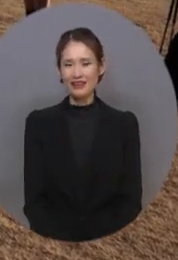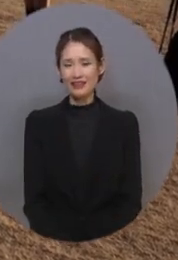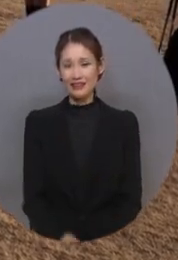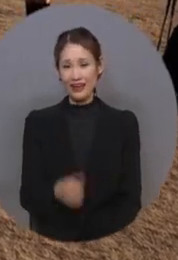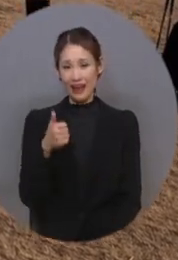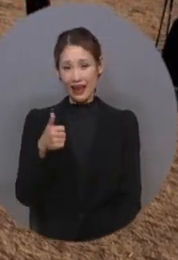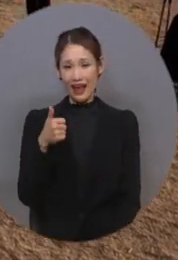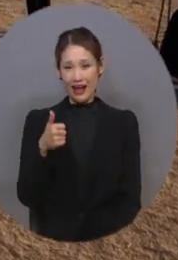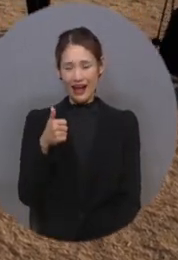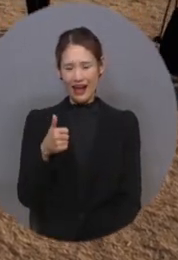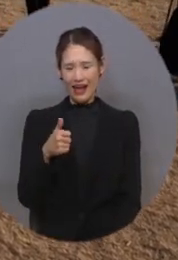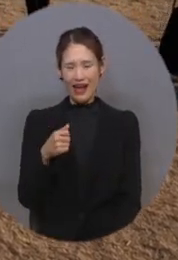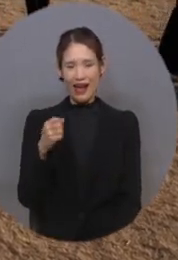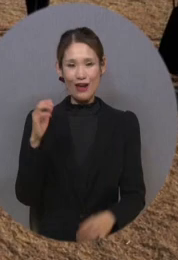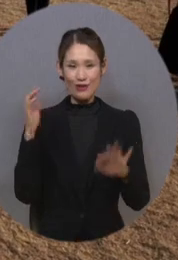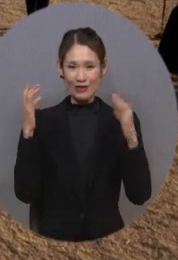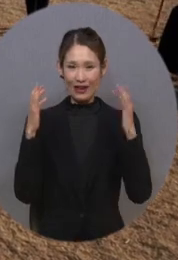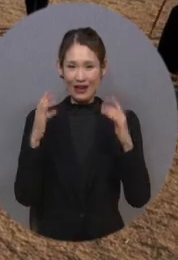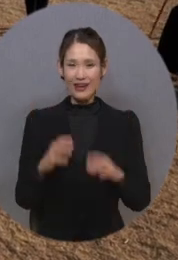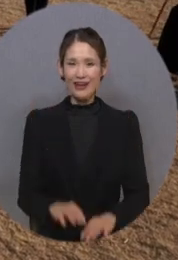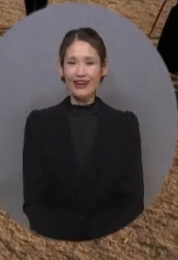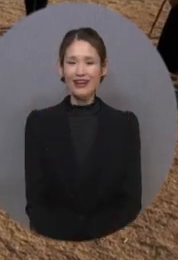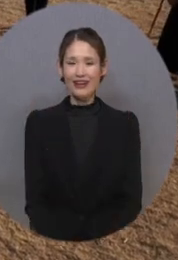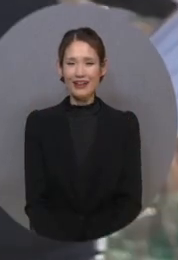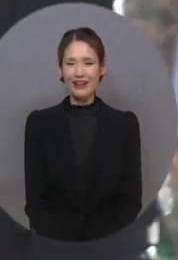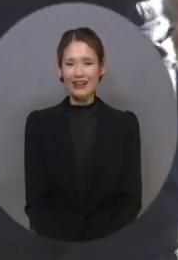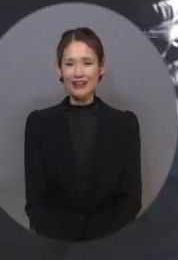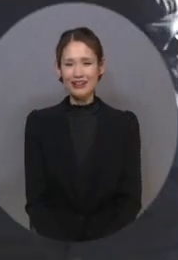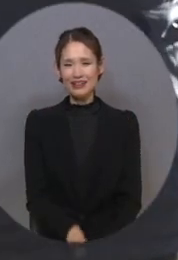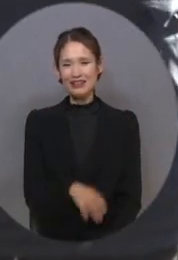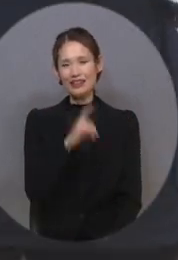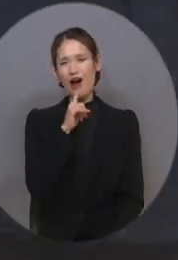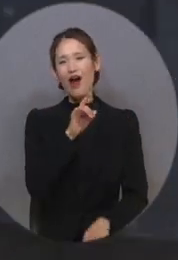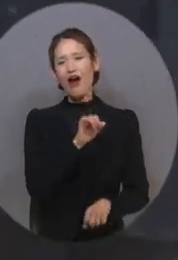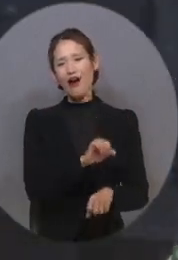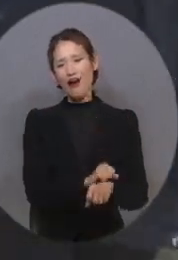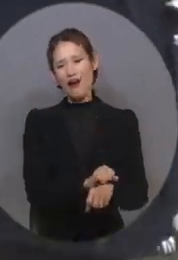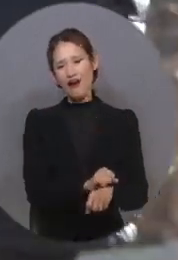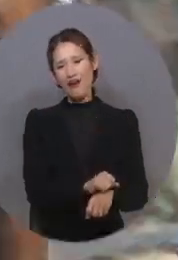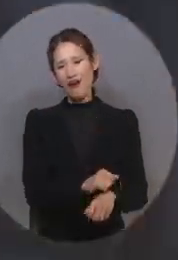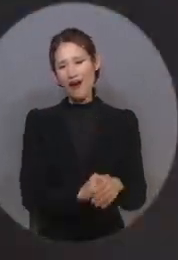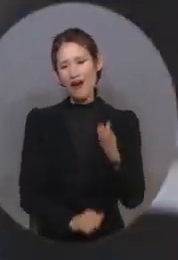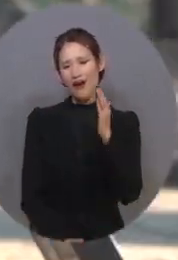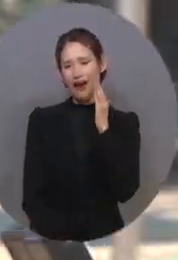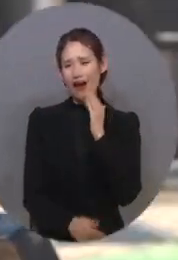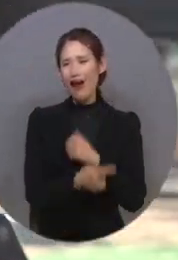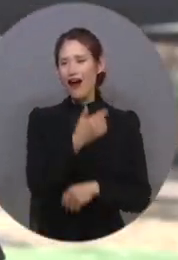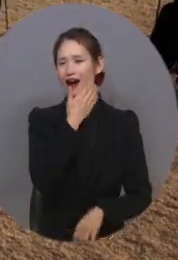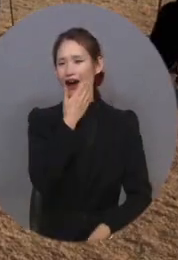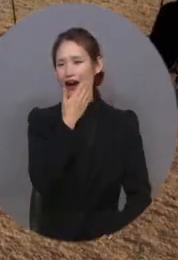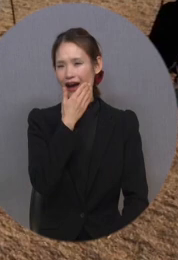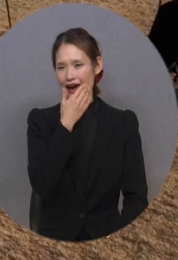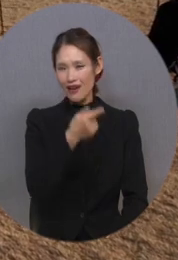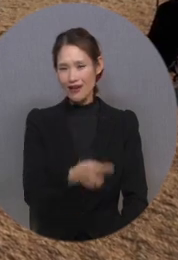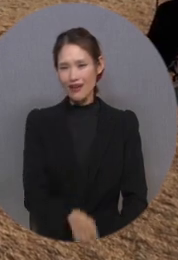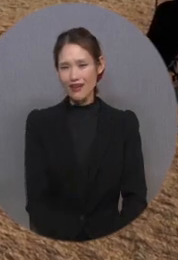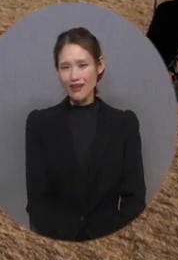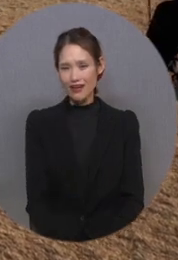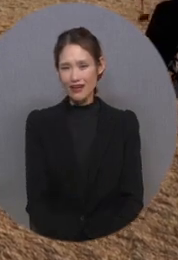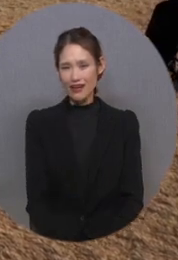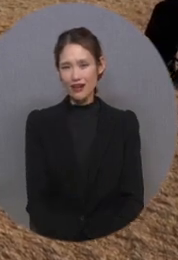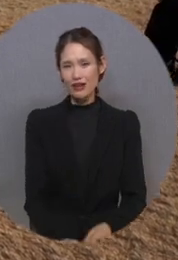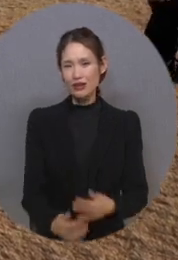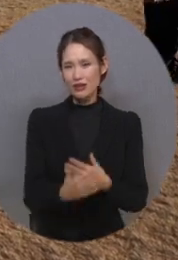잘했어! 나이스! 오 나이스! 우와! 진짜 잘했다! 아깝다 아깝다! 자 먼저 홀아웃 하시겠습니다! 아 이제 몸이 풀렸어! 아